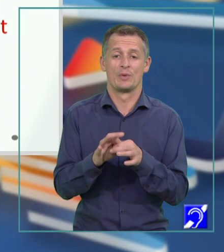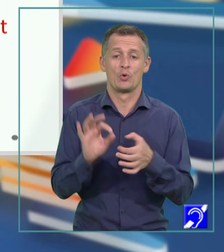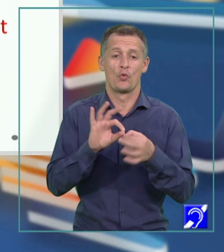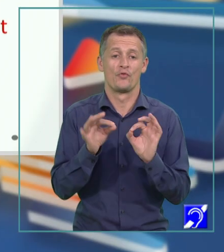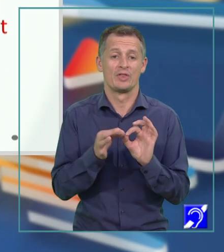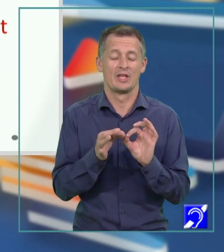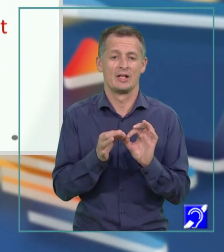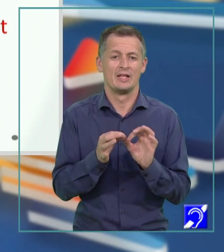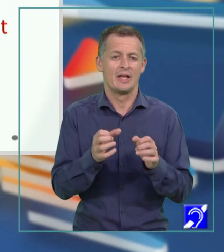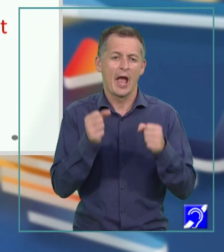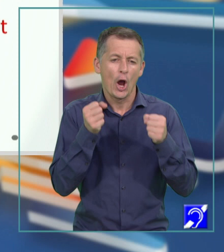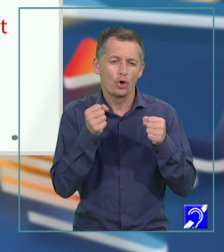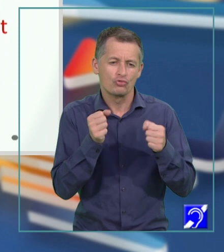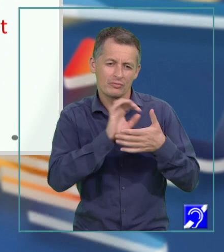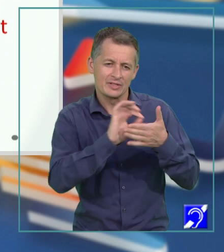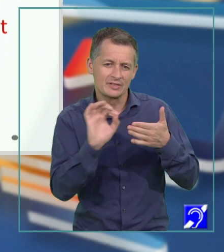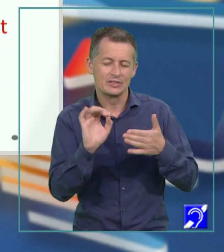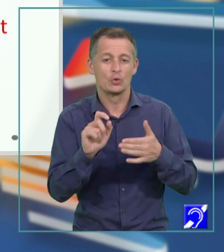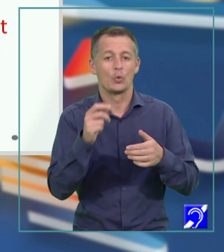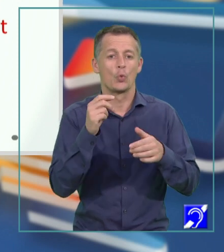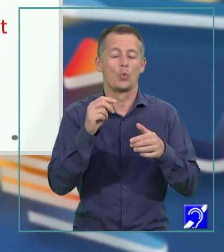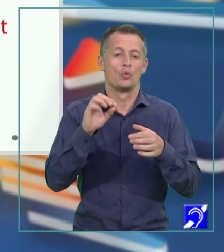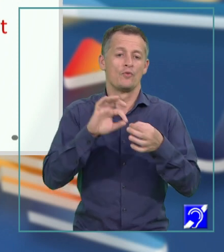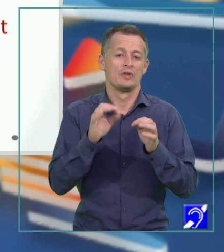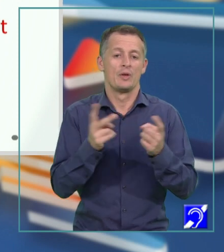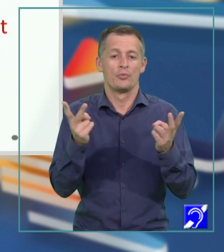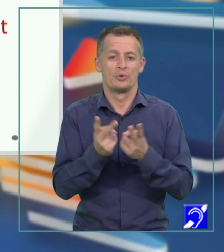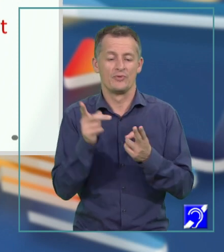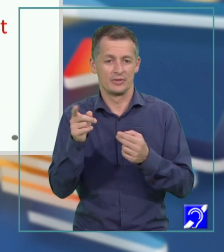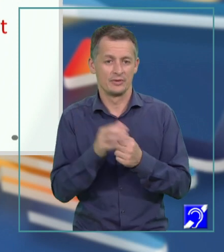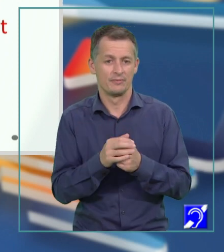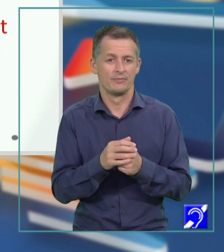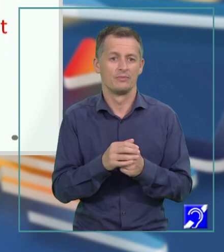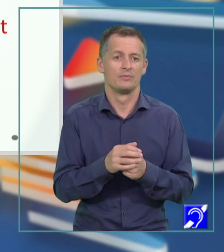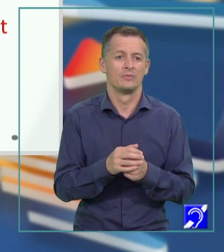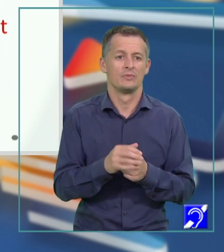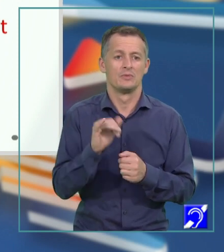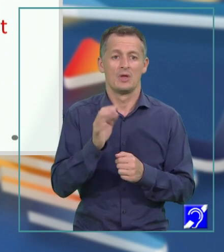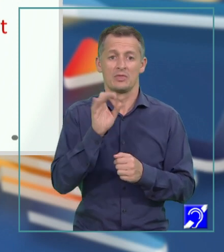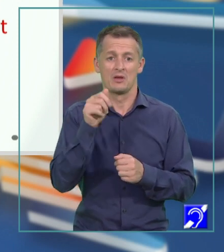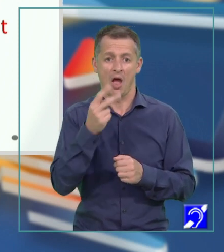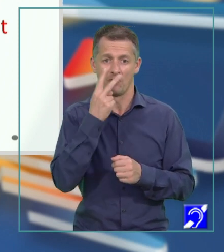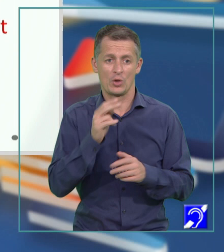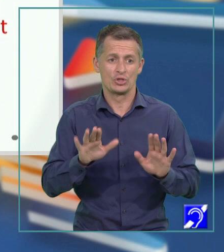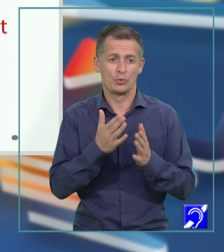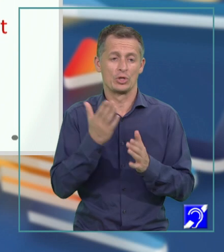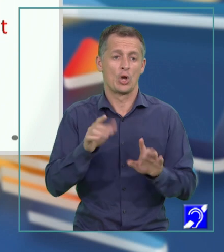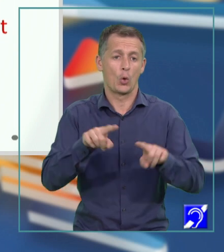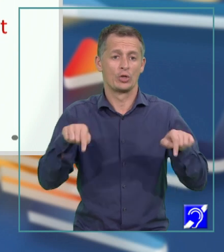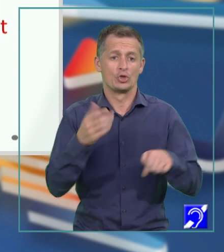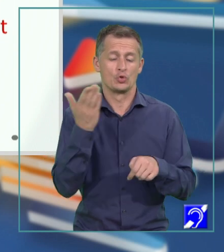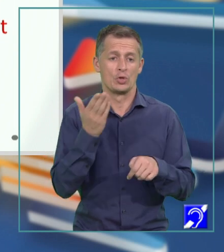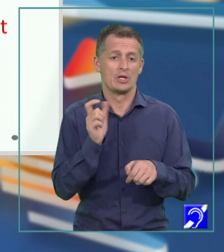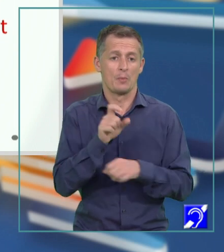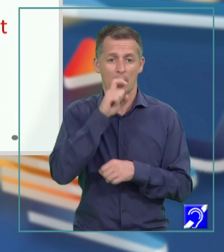cu sinonimele potrivite din cea de-a doua coloană. Tic n-a văzut la început în curtea școlii decât un bărbat străin